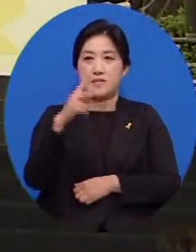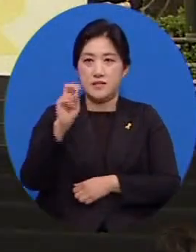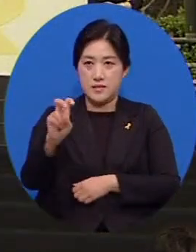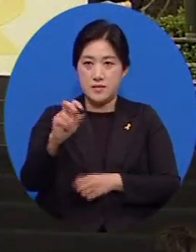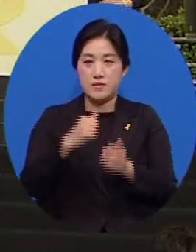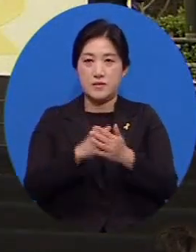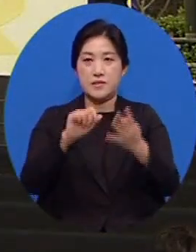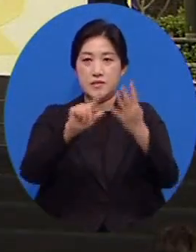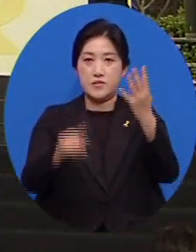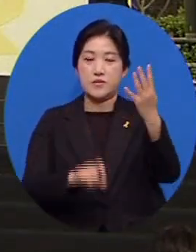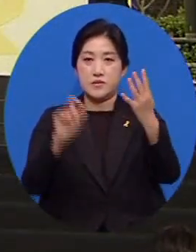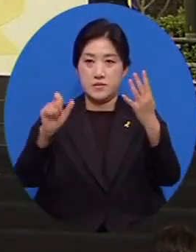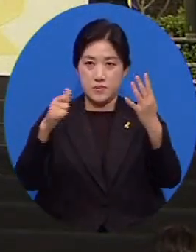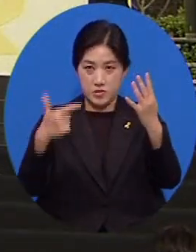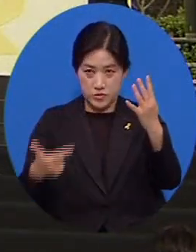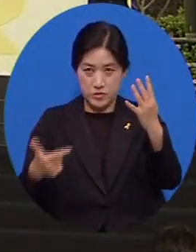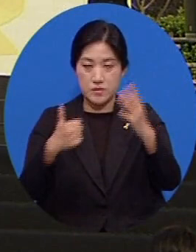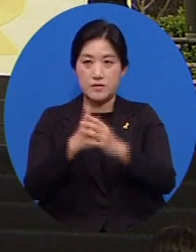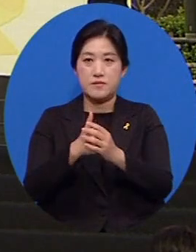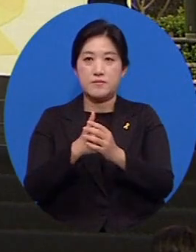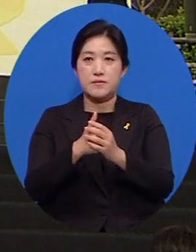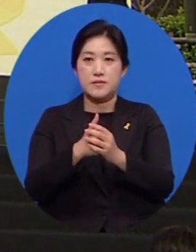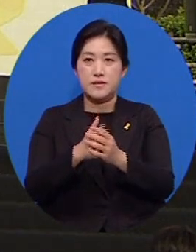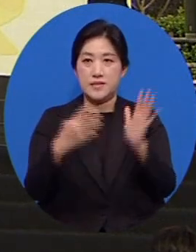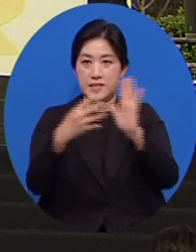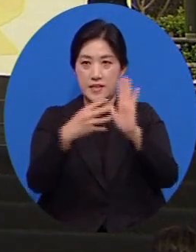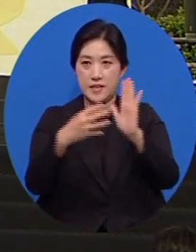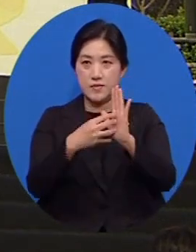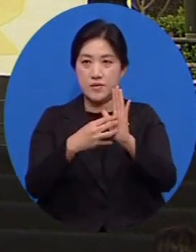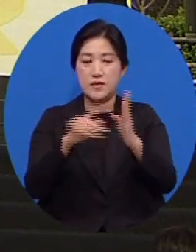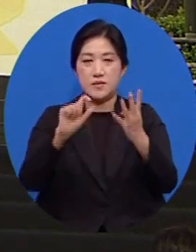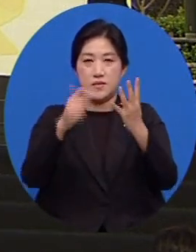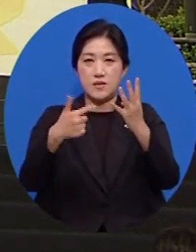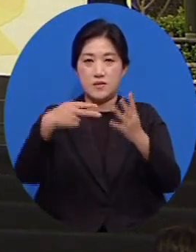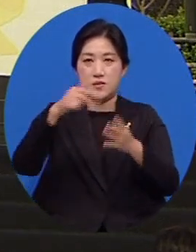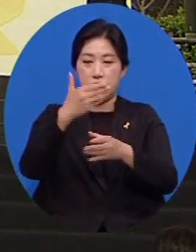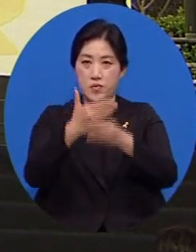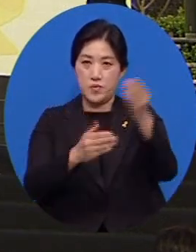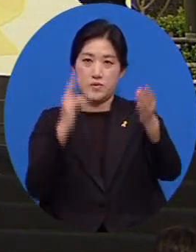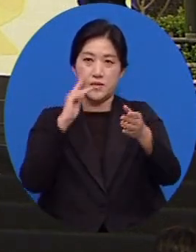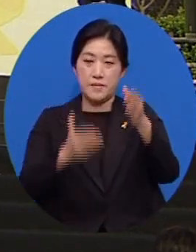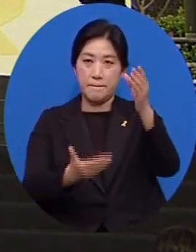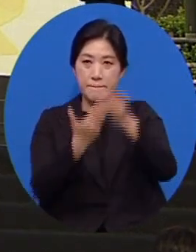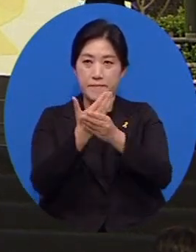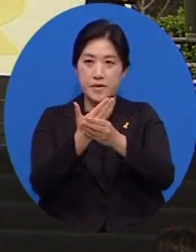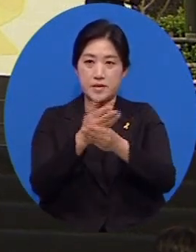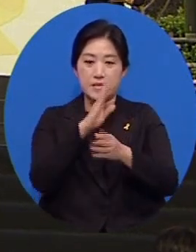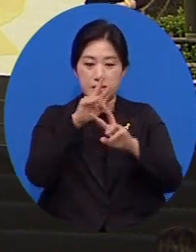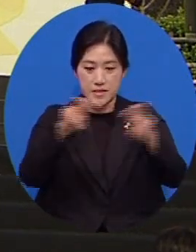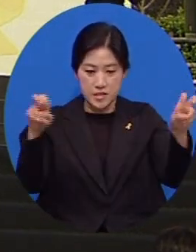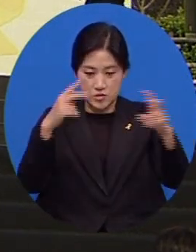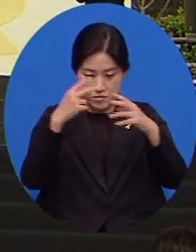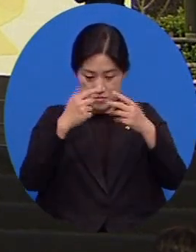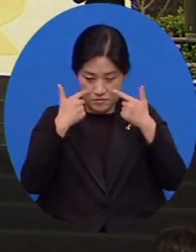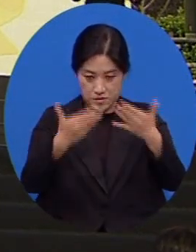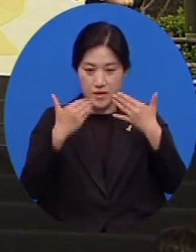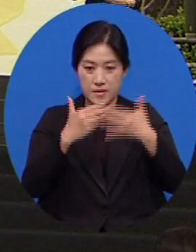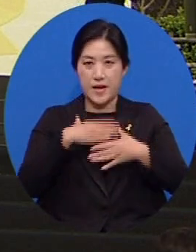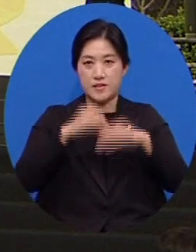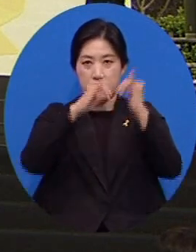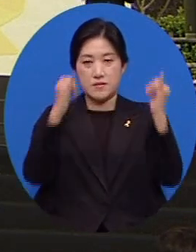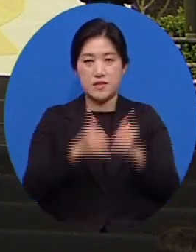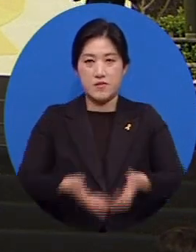2020년 4월 16일 사단법인 4.16 세월호 참사 진상규명 및